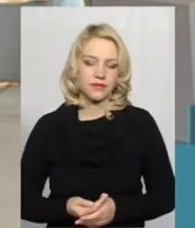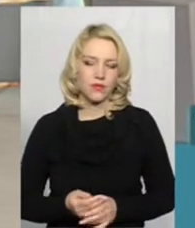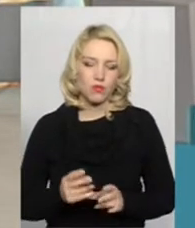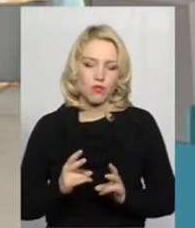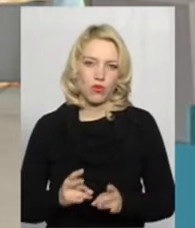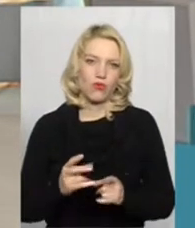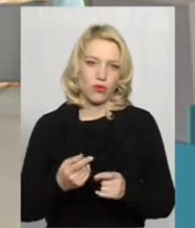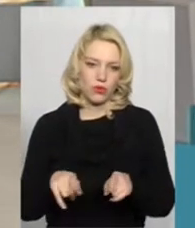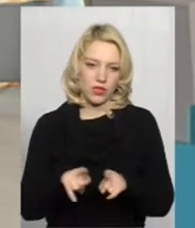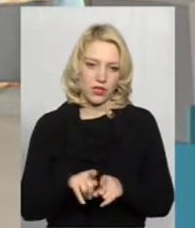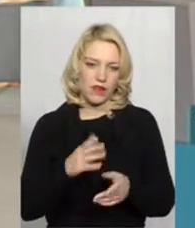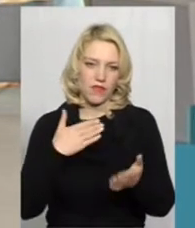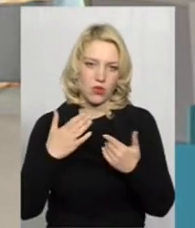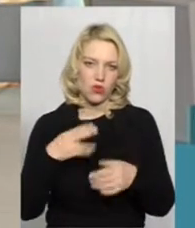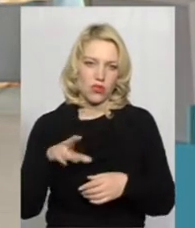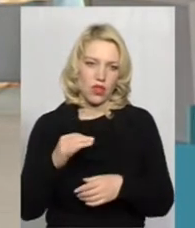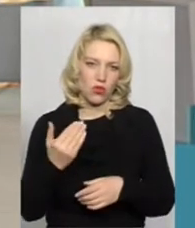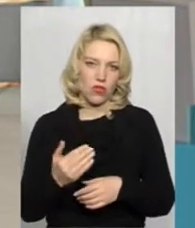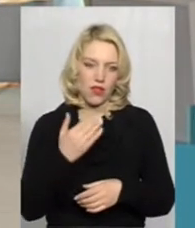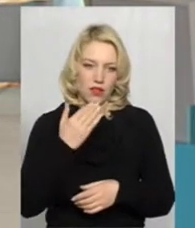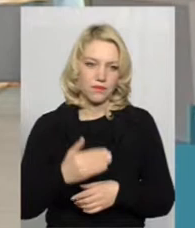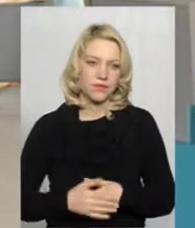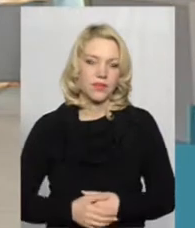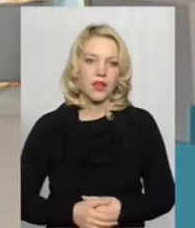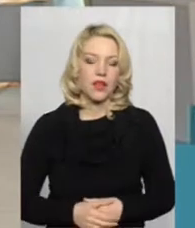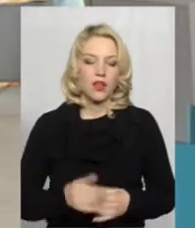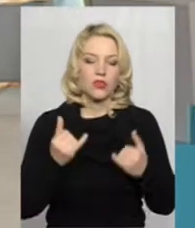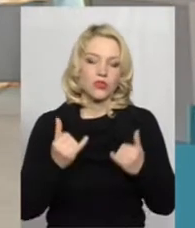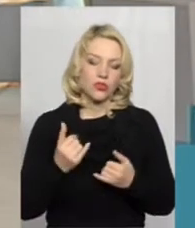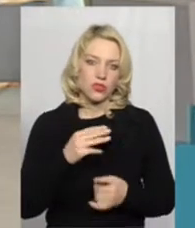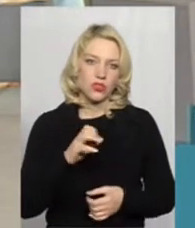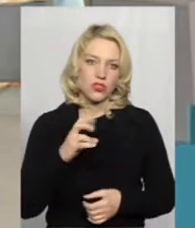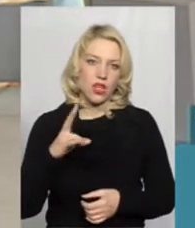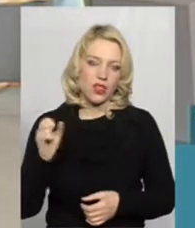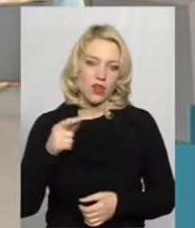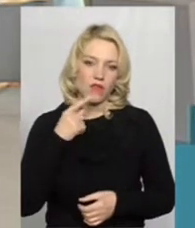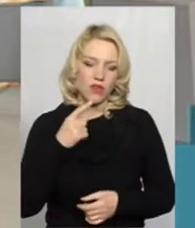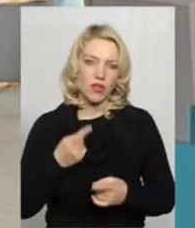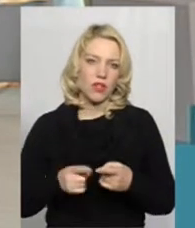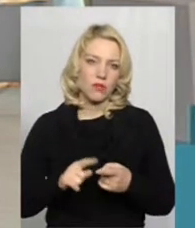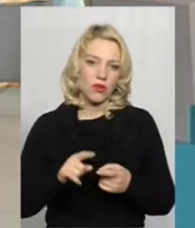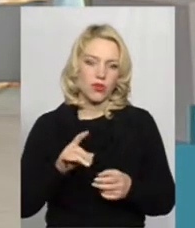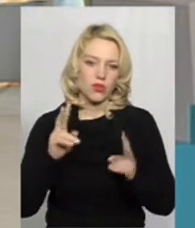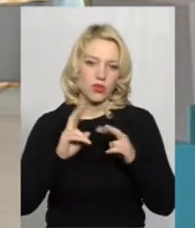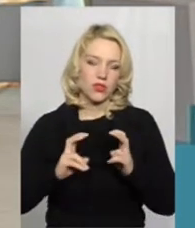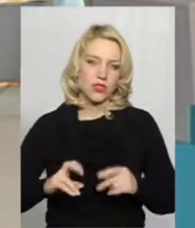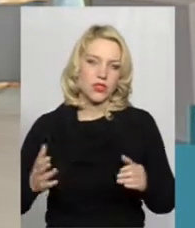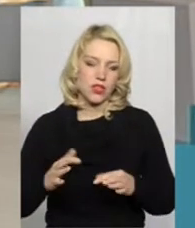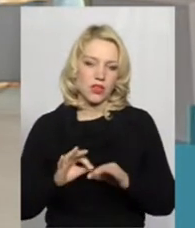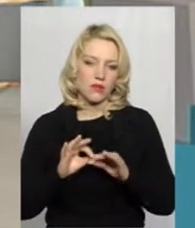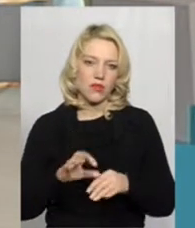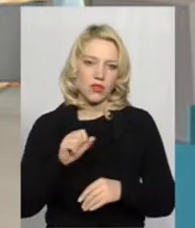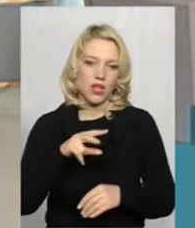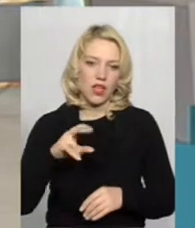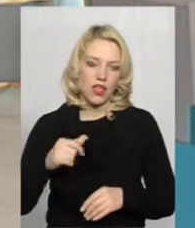провокує таке відношення до неї? Дякую. Щойно пані Жанна говорила про дослідження, яке вони проводили,